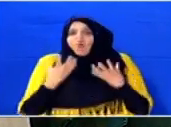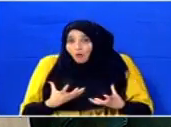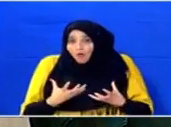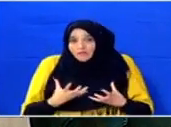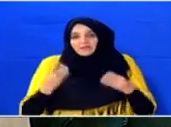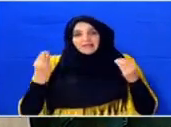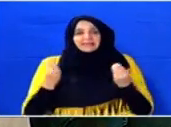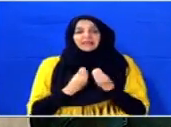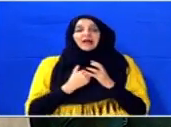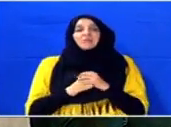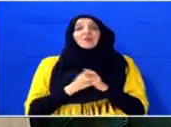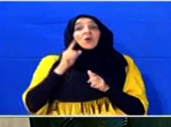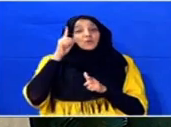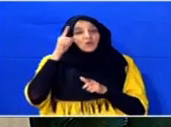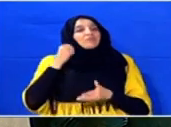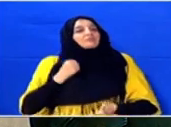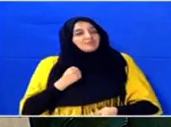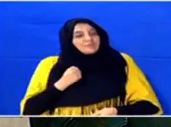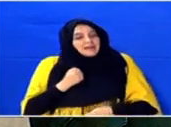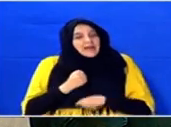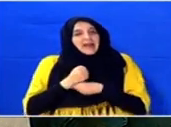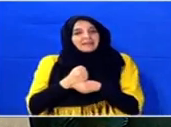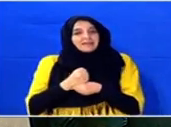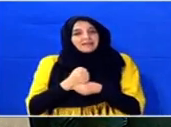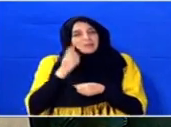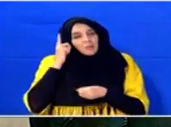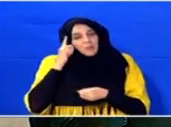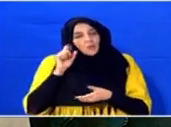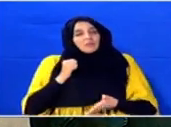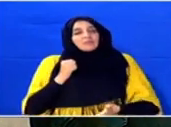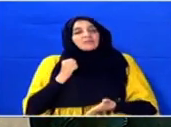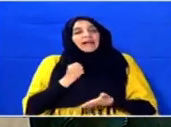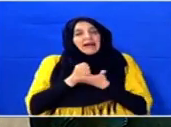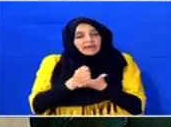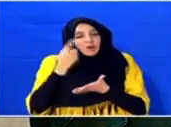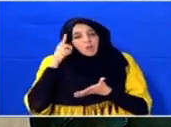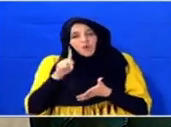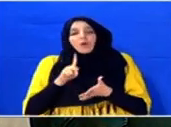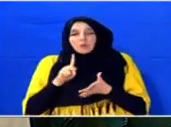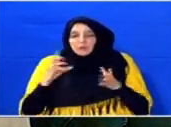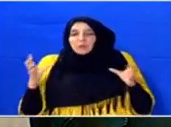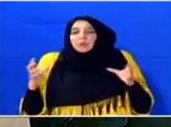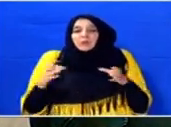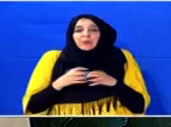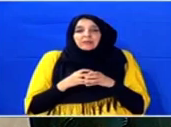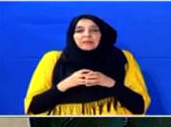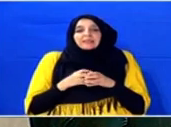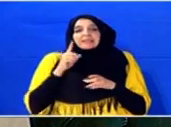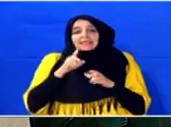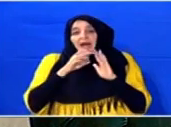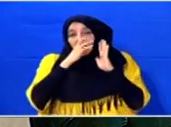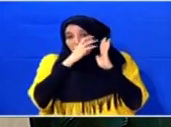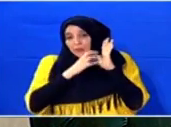يوفق الله بينهما الى اخر الايه 35 من سوره